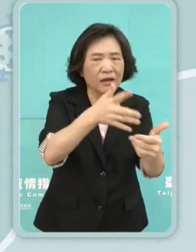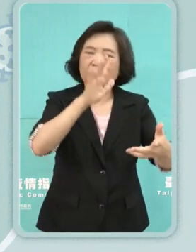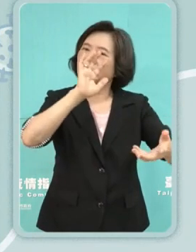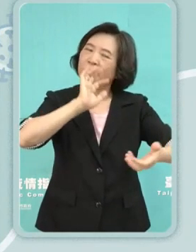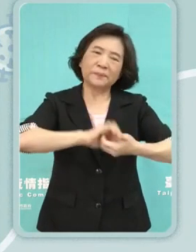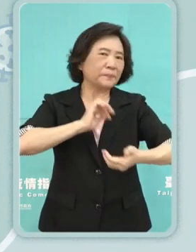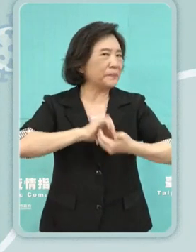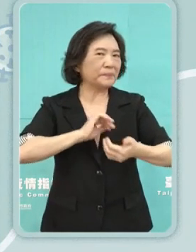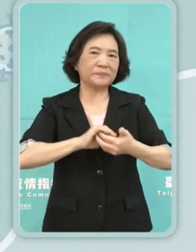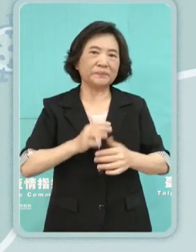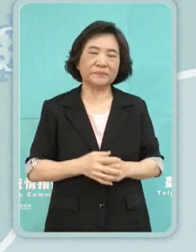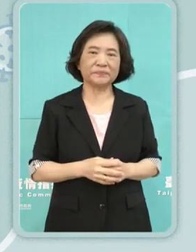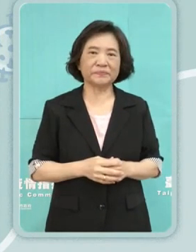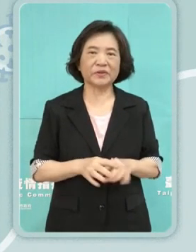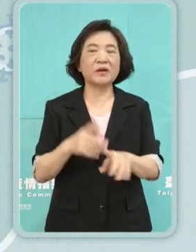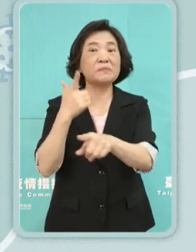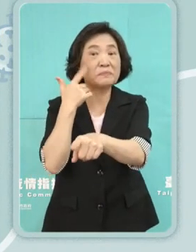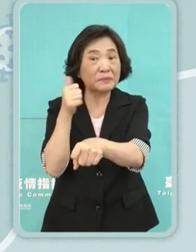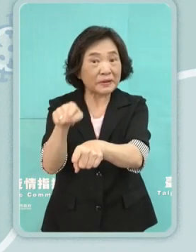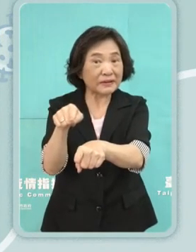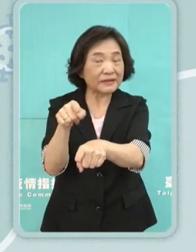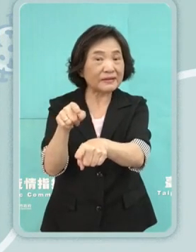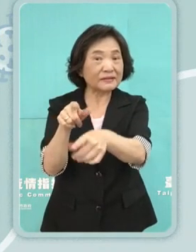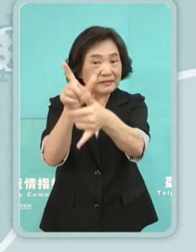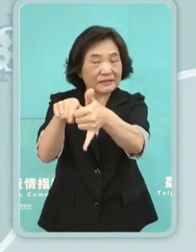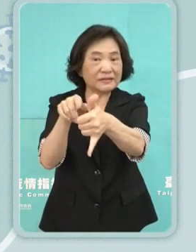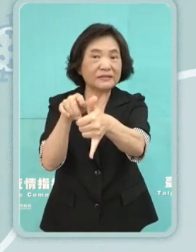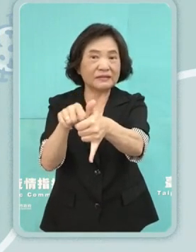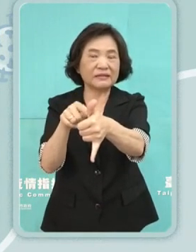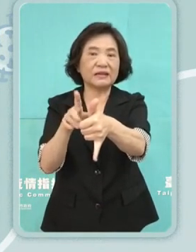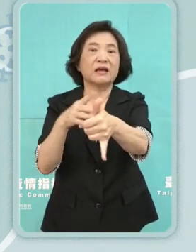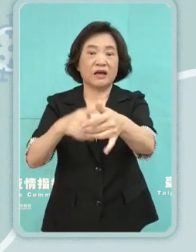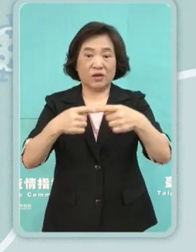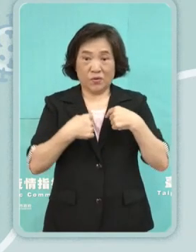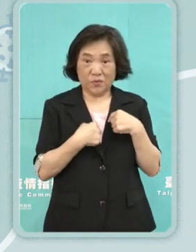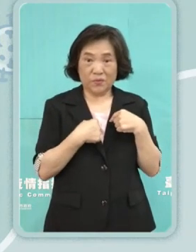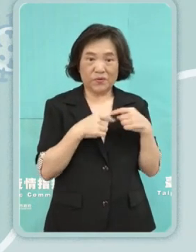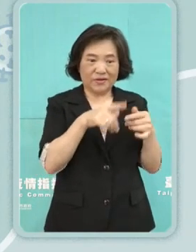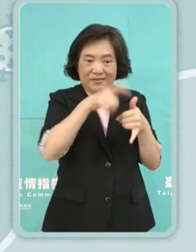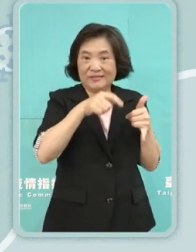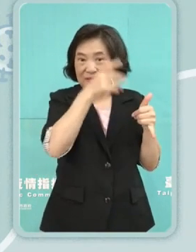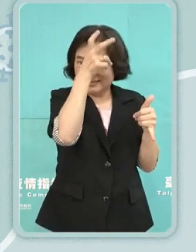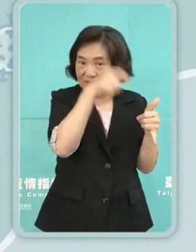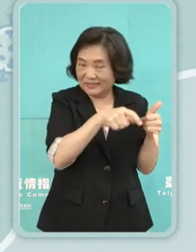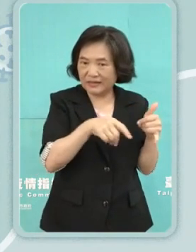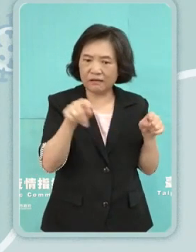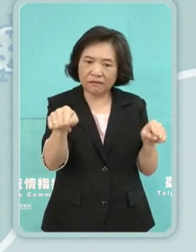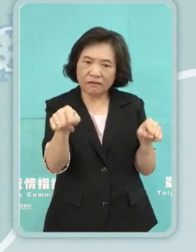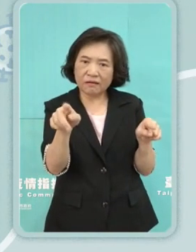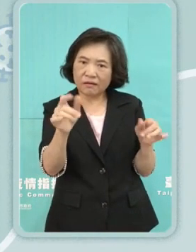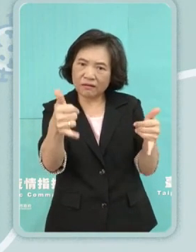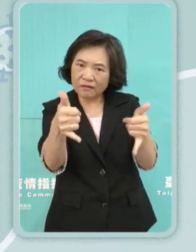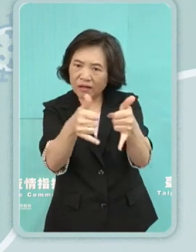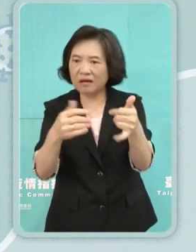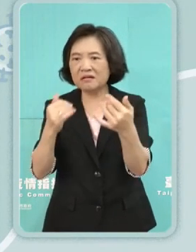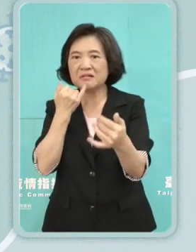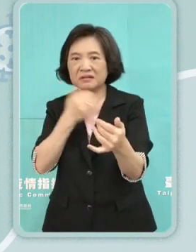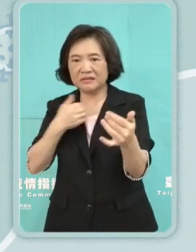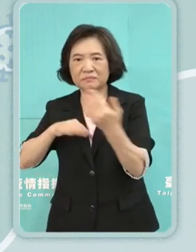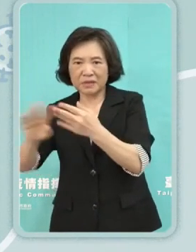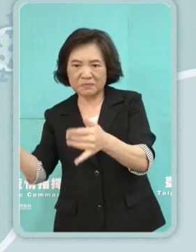可能他爸爸跟他是。还有另外一个共同的感染源，那，啊，这个就要靠疫调去做。再